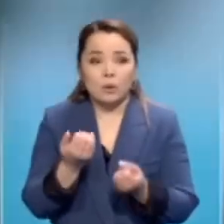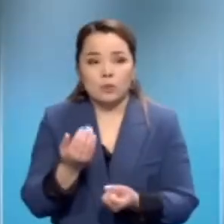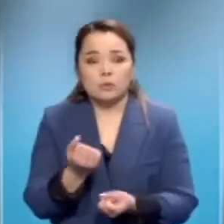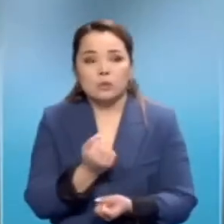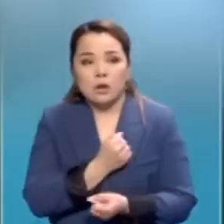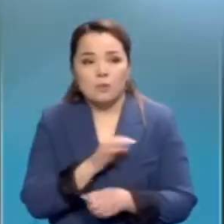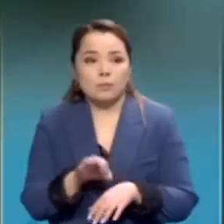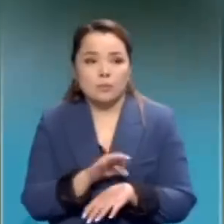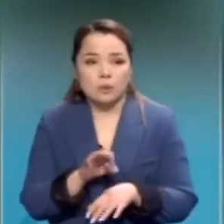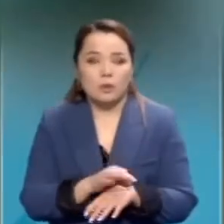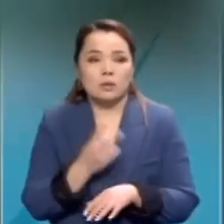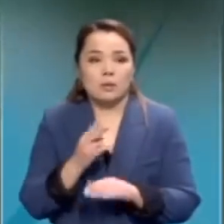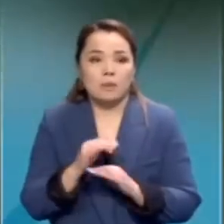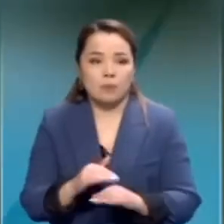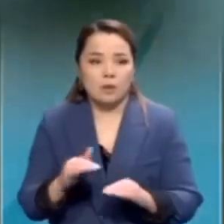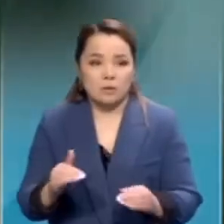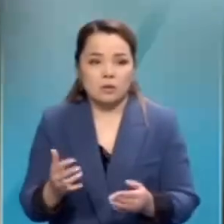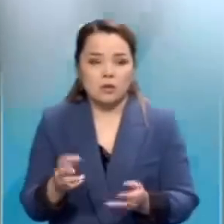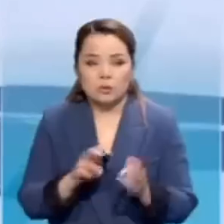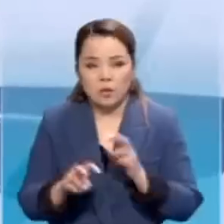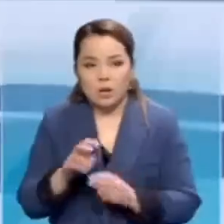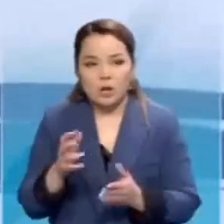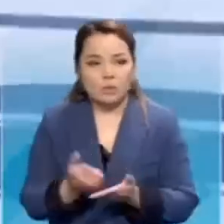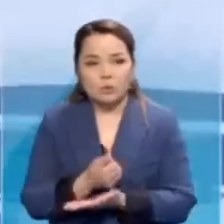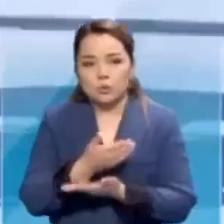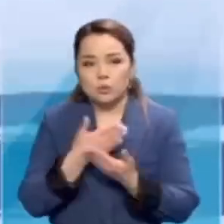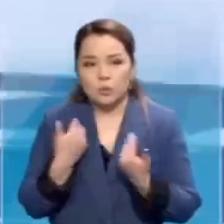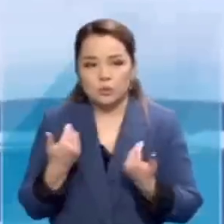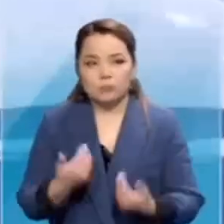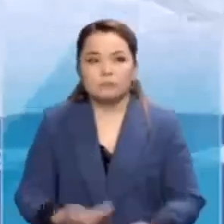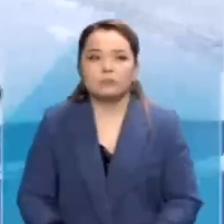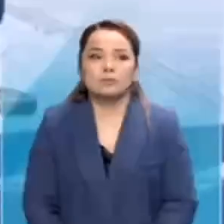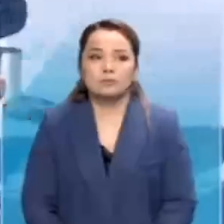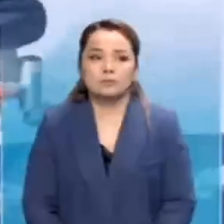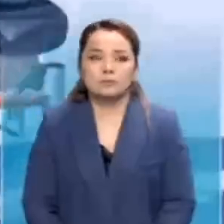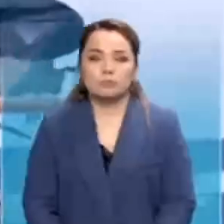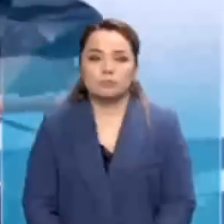onun jıbayı men iki balası әлі табылған жоқ.